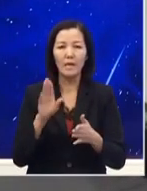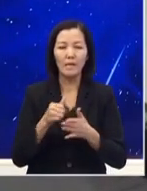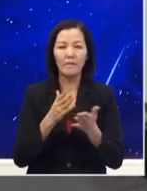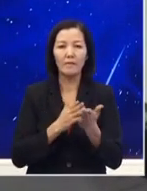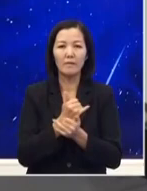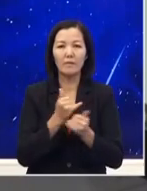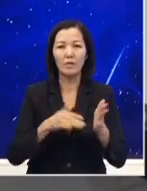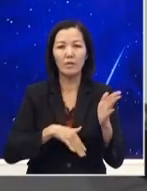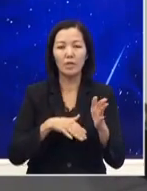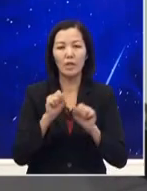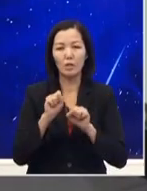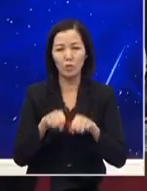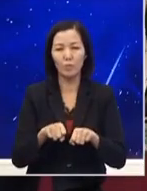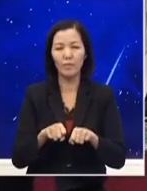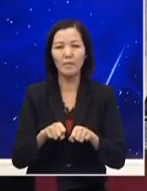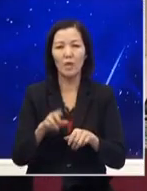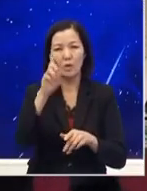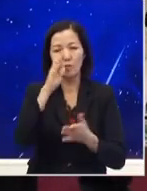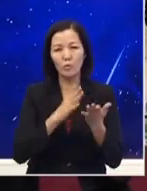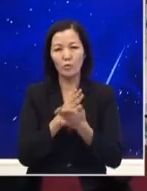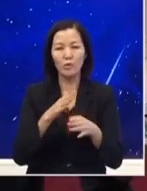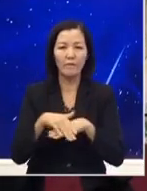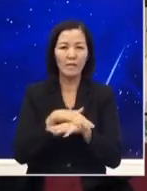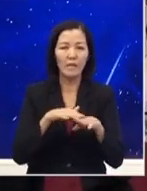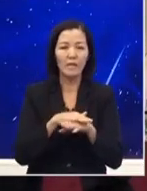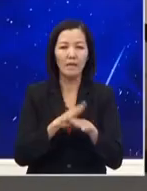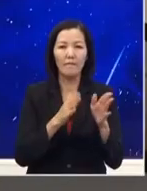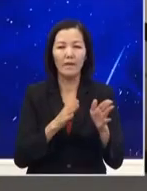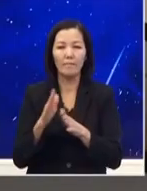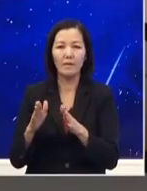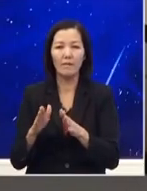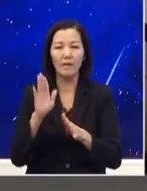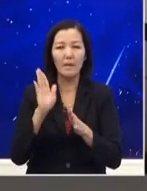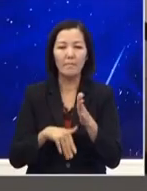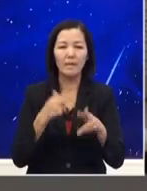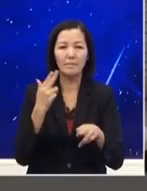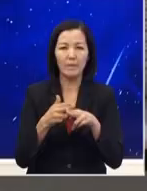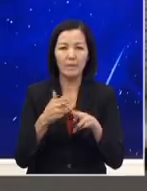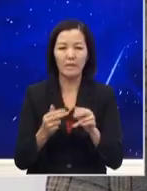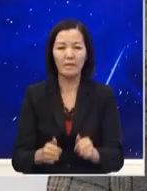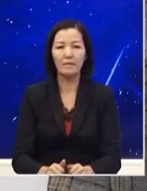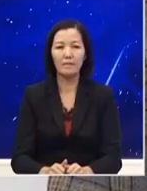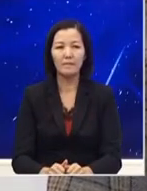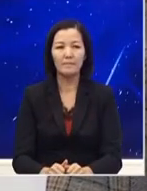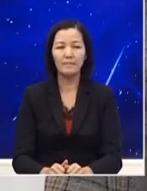акимата – повышение доступности государственных органов для населения и формирование безбарьерного пространства.